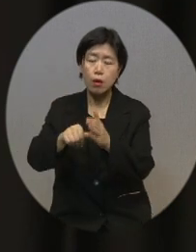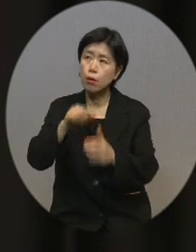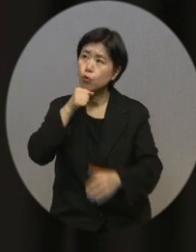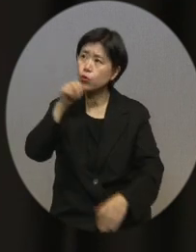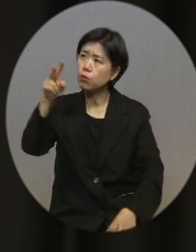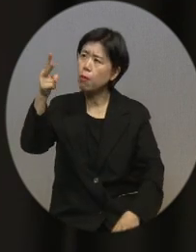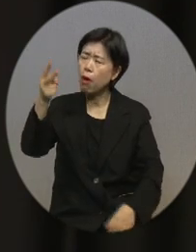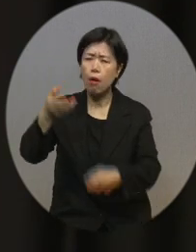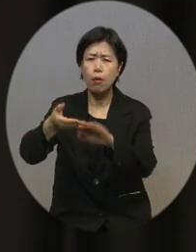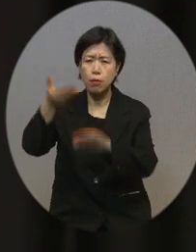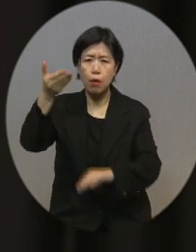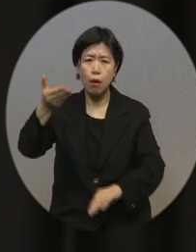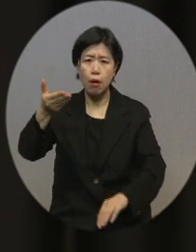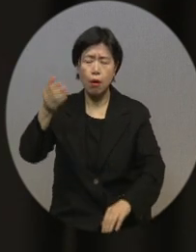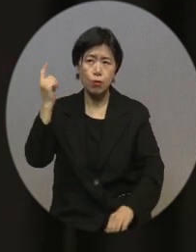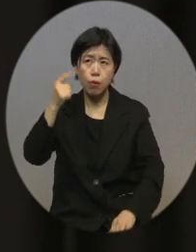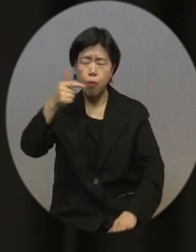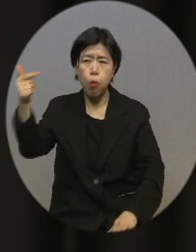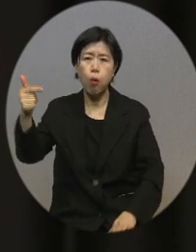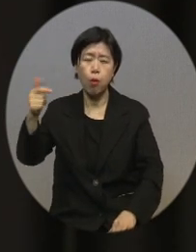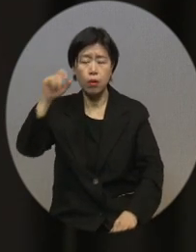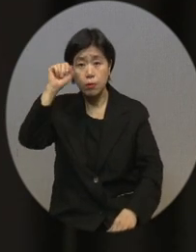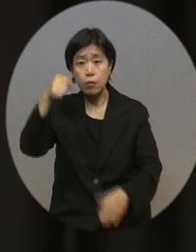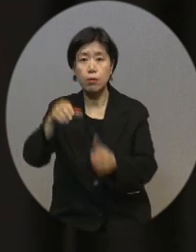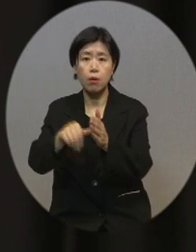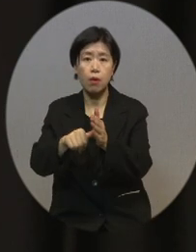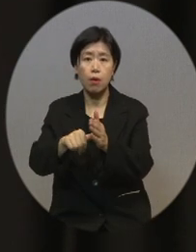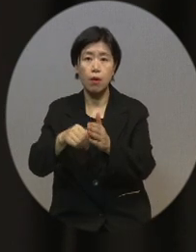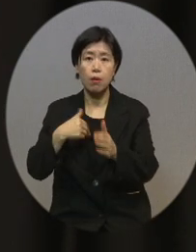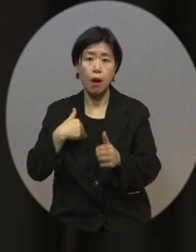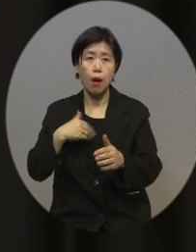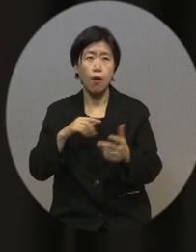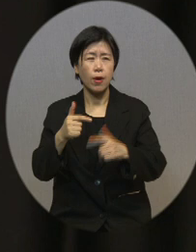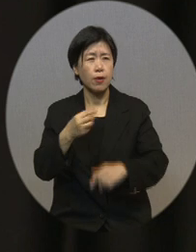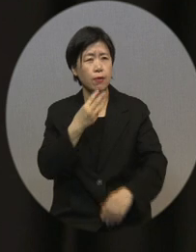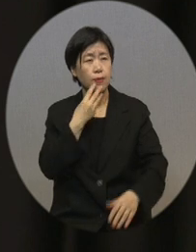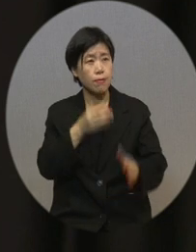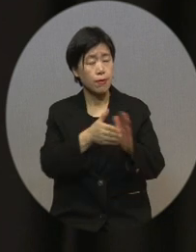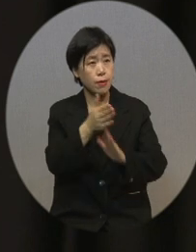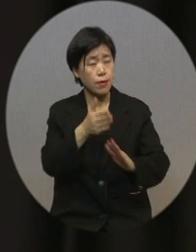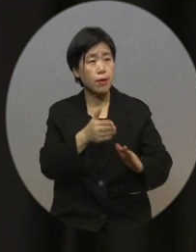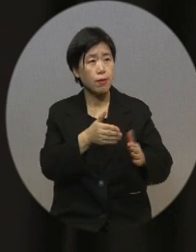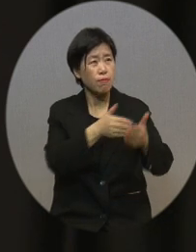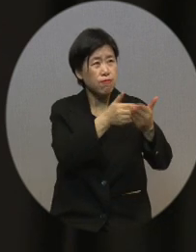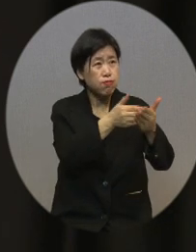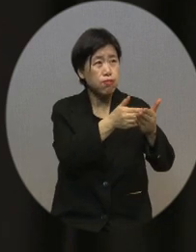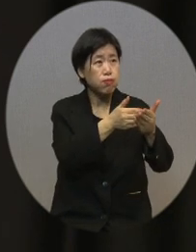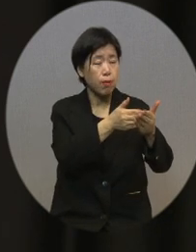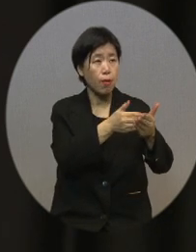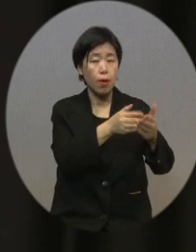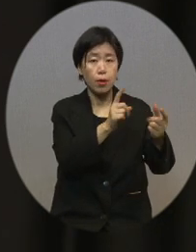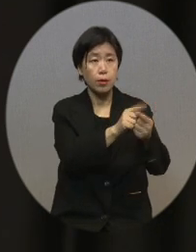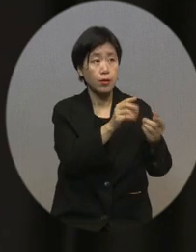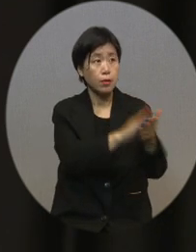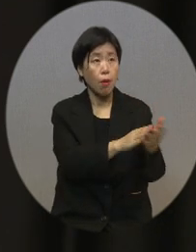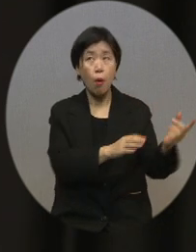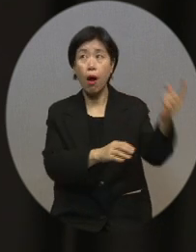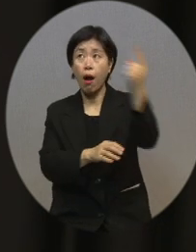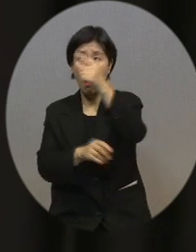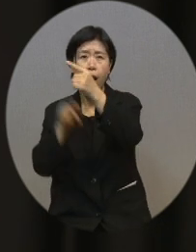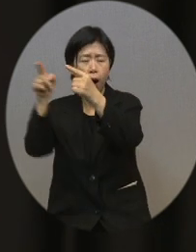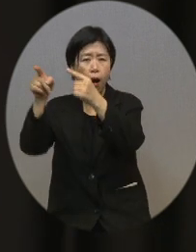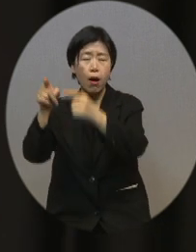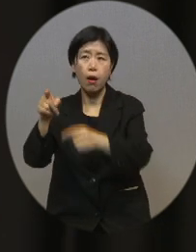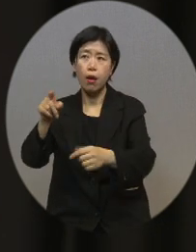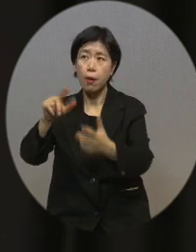서울시청에도 한번 얘기도 해보고 예. 뭐 여러 가지 해서 와서 또 측정도 하더라고요. 예, 밤에 예, 예, 예. 아무 소리 얘기하지